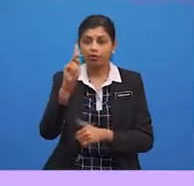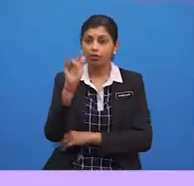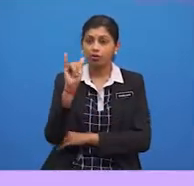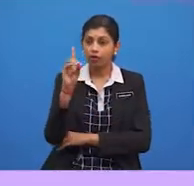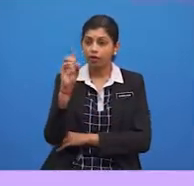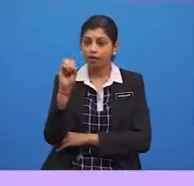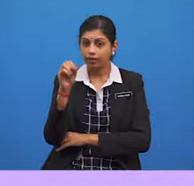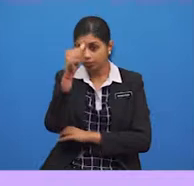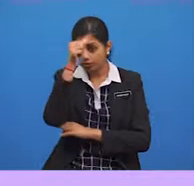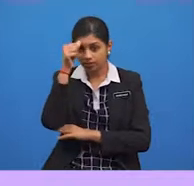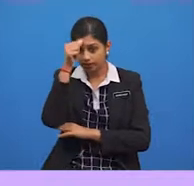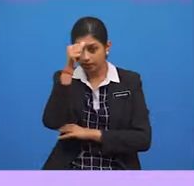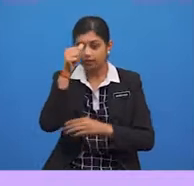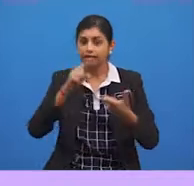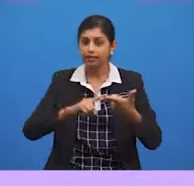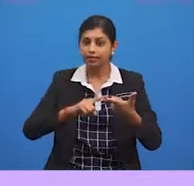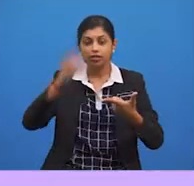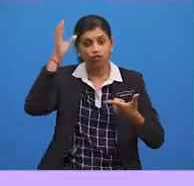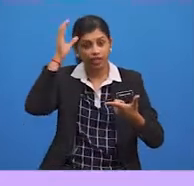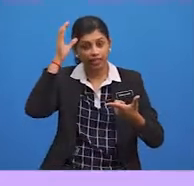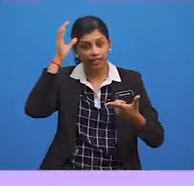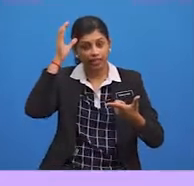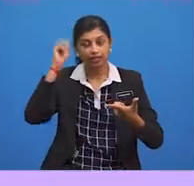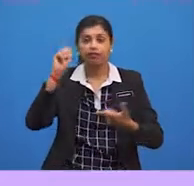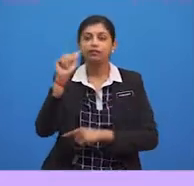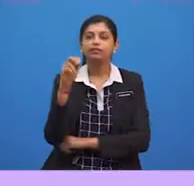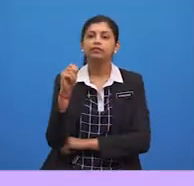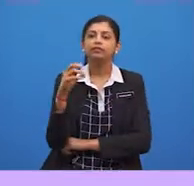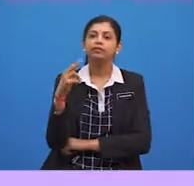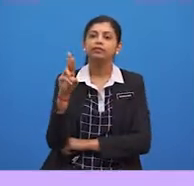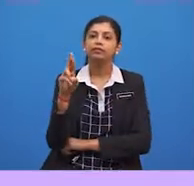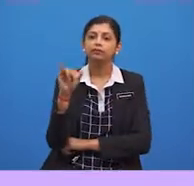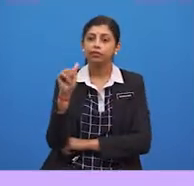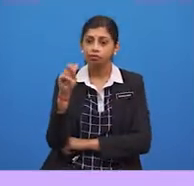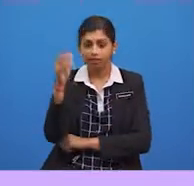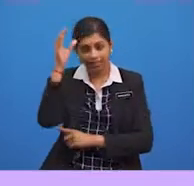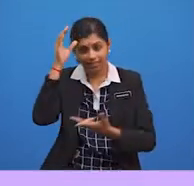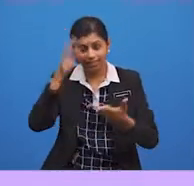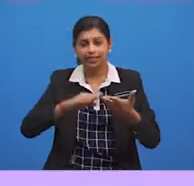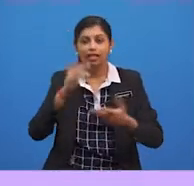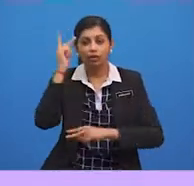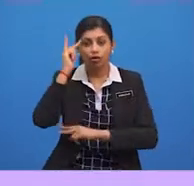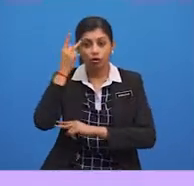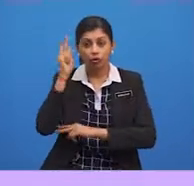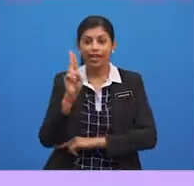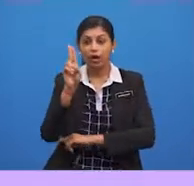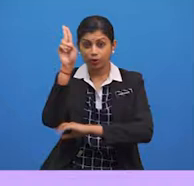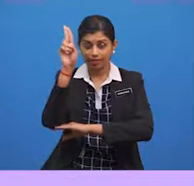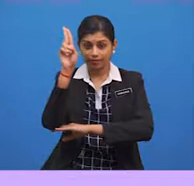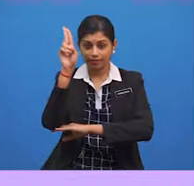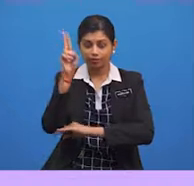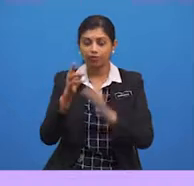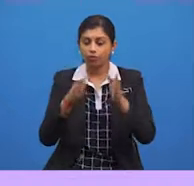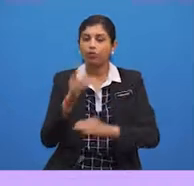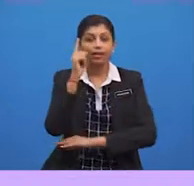Jepun, dataran Manchuria, China dan Korea Utara. Penduduk di